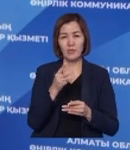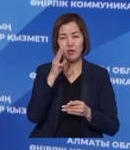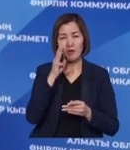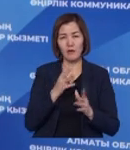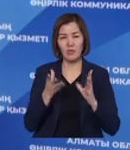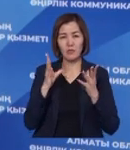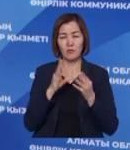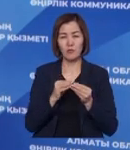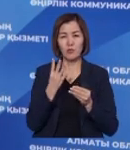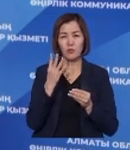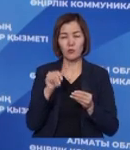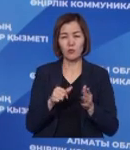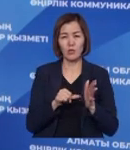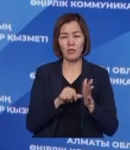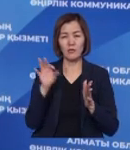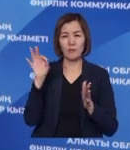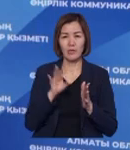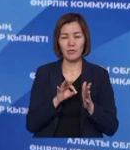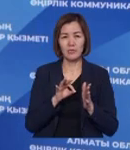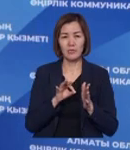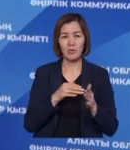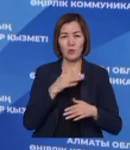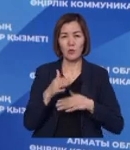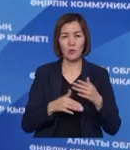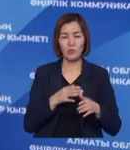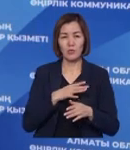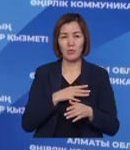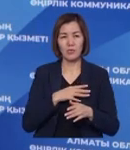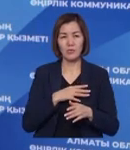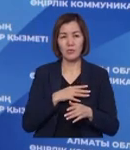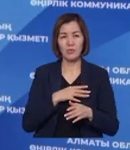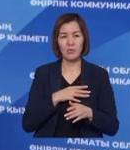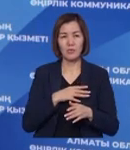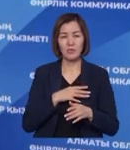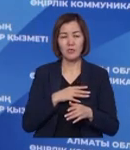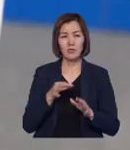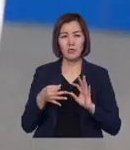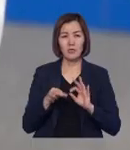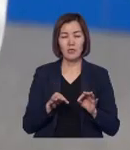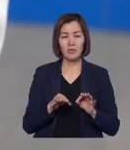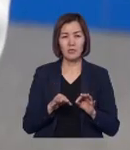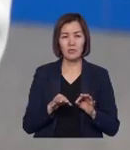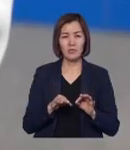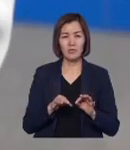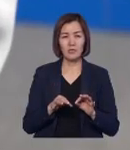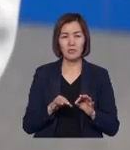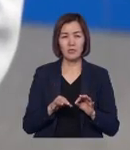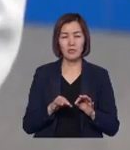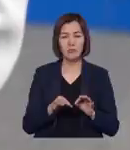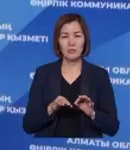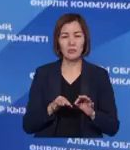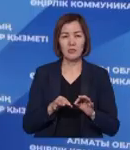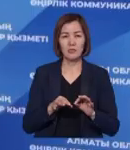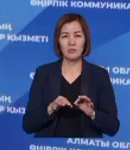бойынша 4,6% өңделді. Ал жарты жылдық бойынша нақ бақталарат осы маусым айынан кейін белгілі болады.